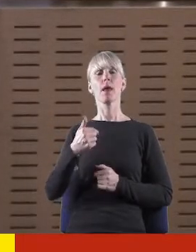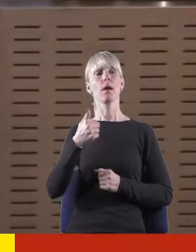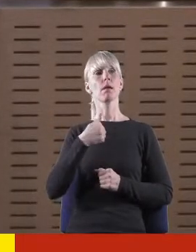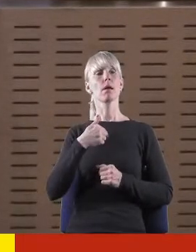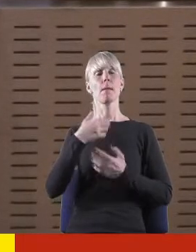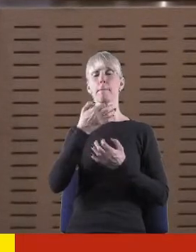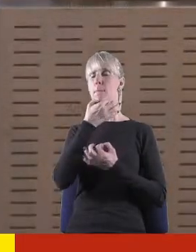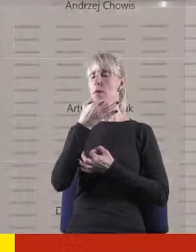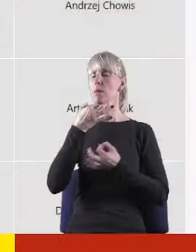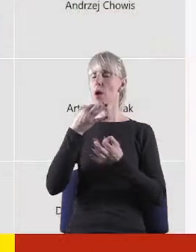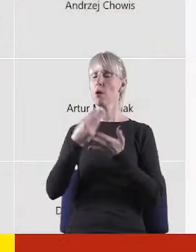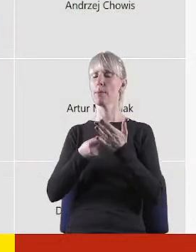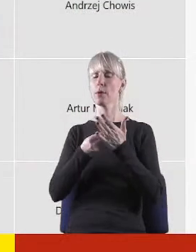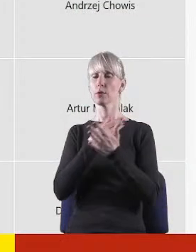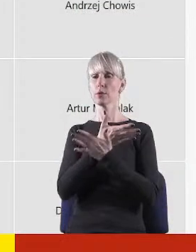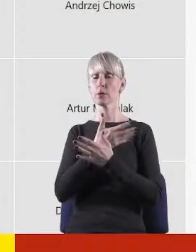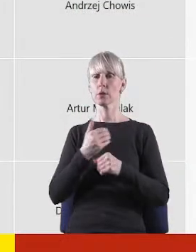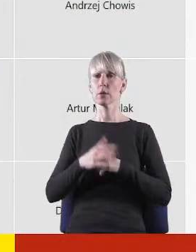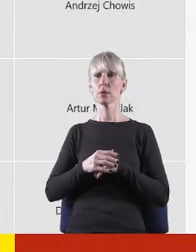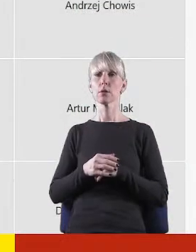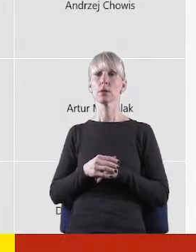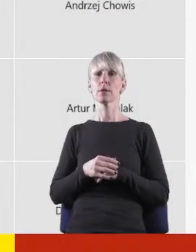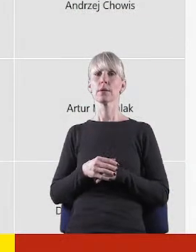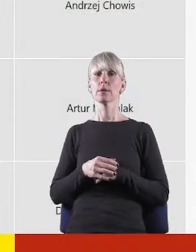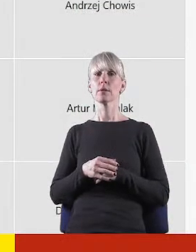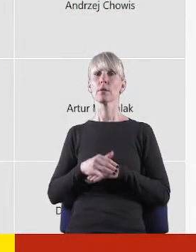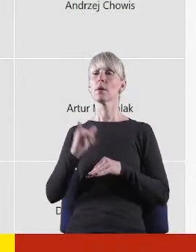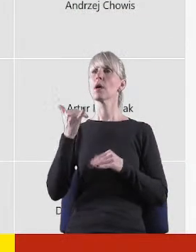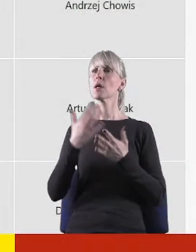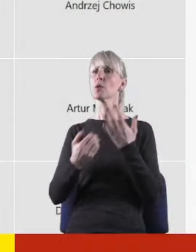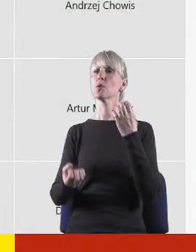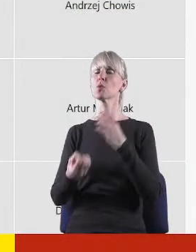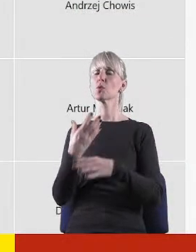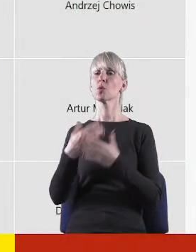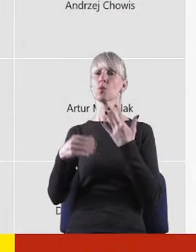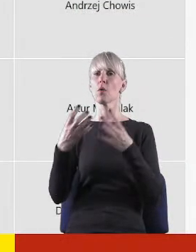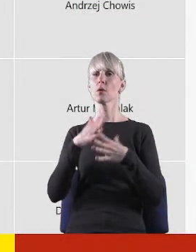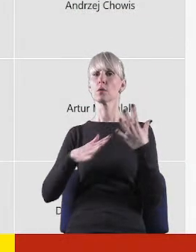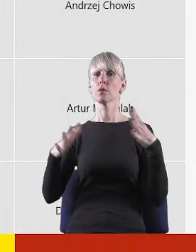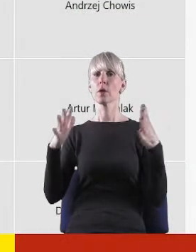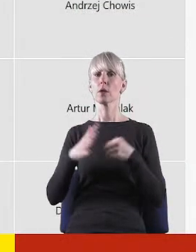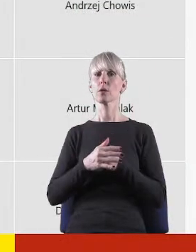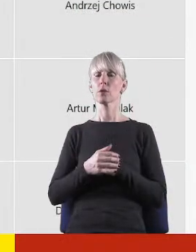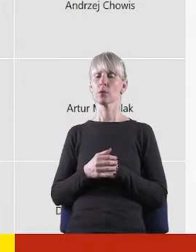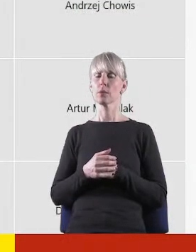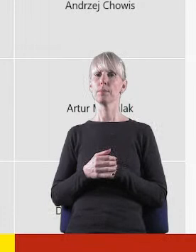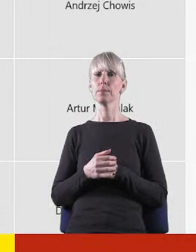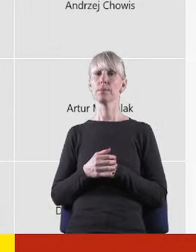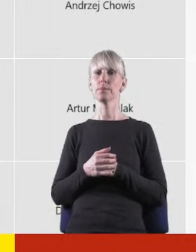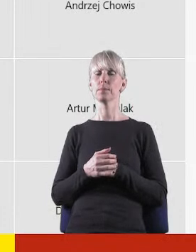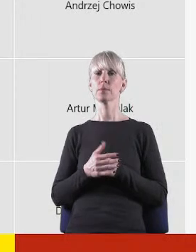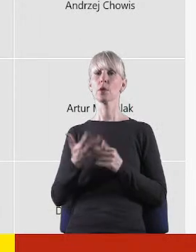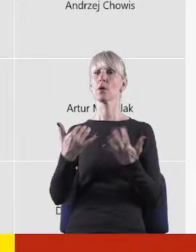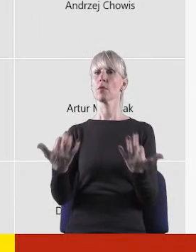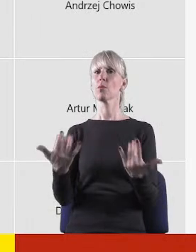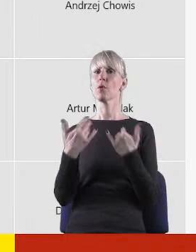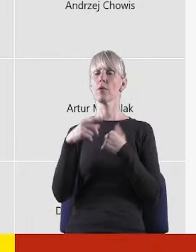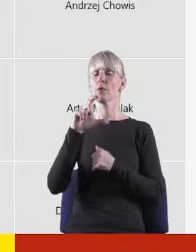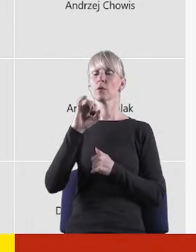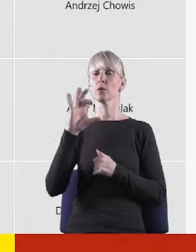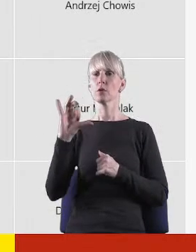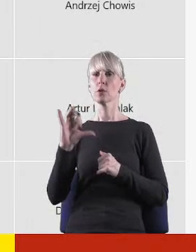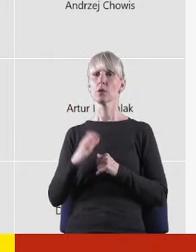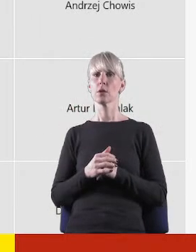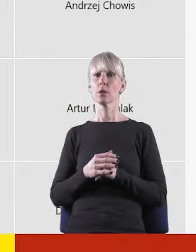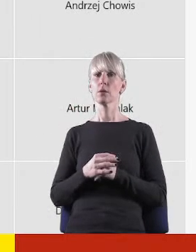ponieważ zastanawiam się cały czas właśnie jakieś źródło tych zwiększonych, skąd to dobre, tych wpływów z CIT-u.